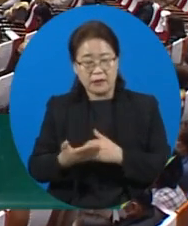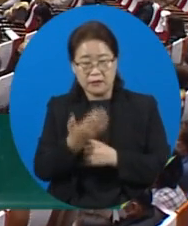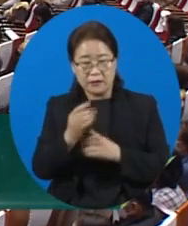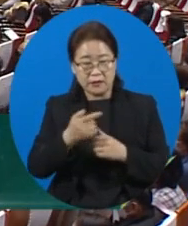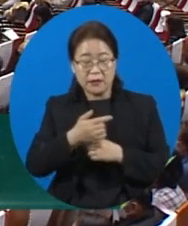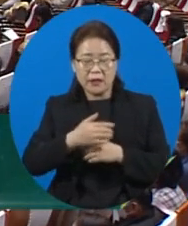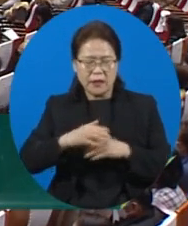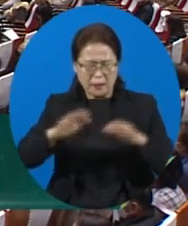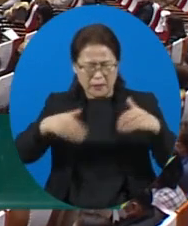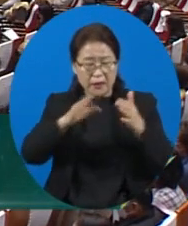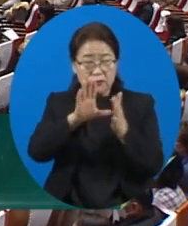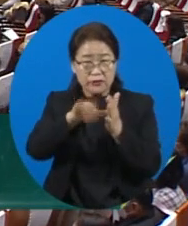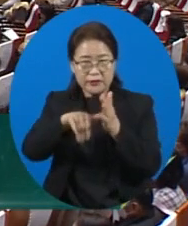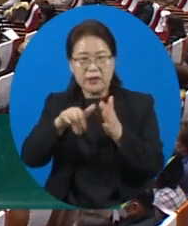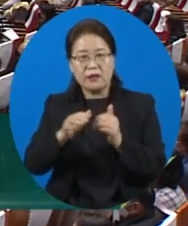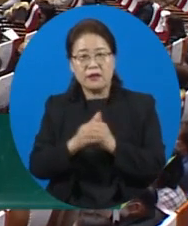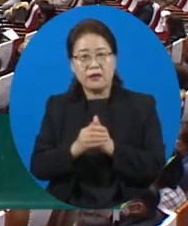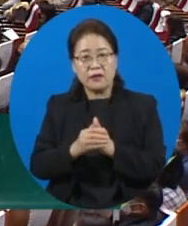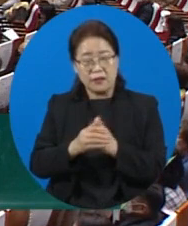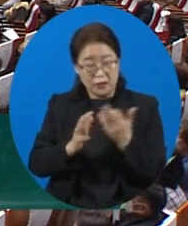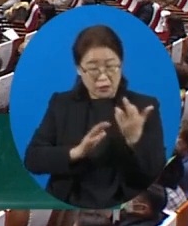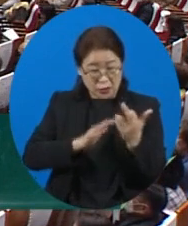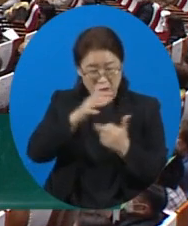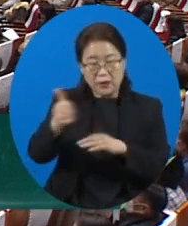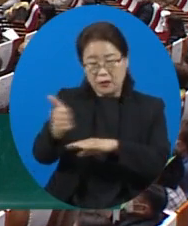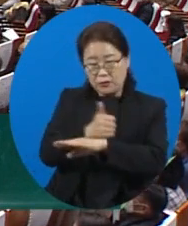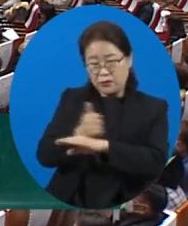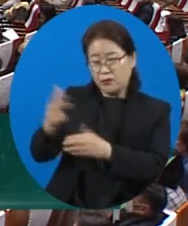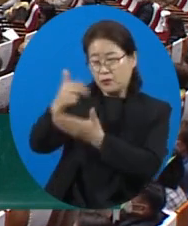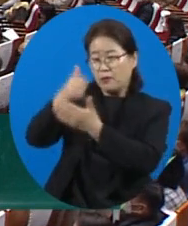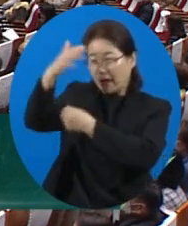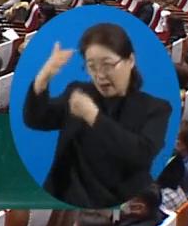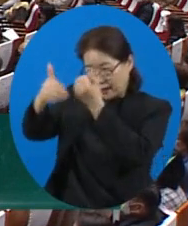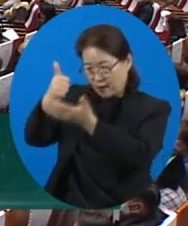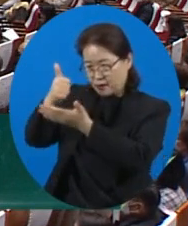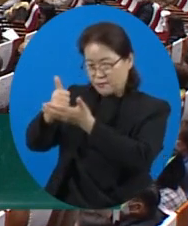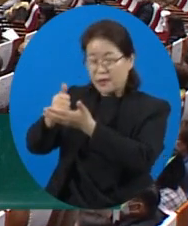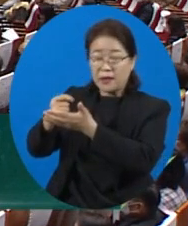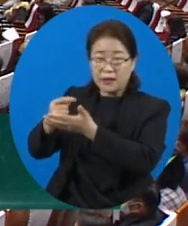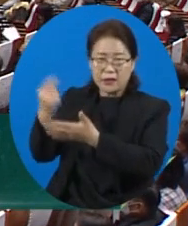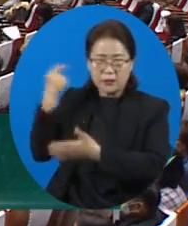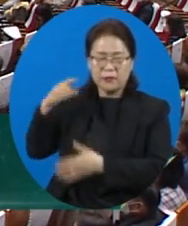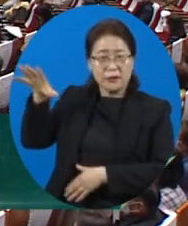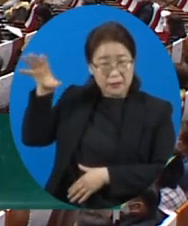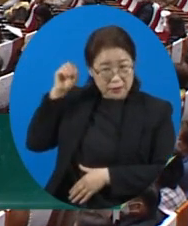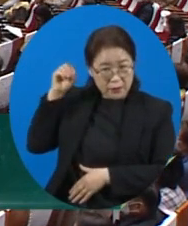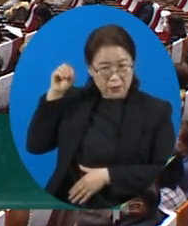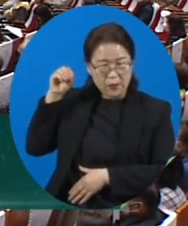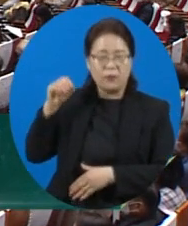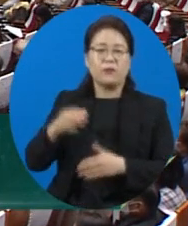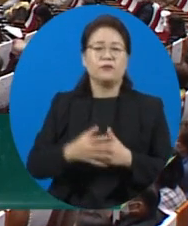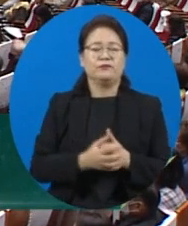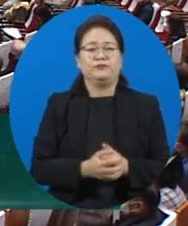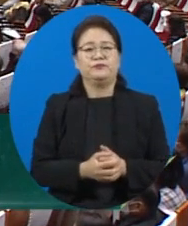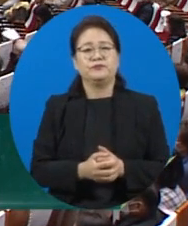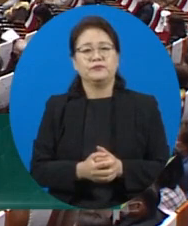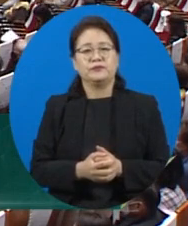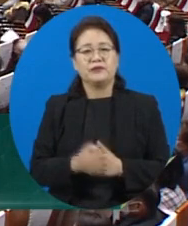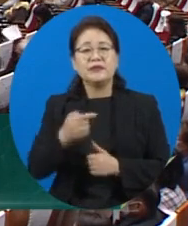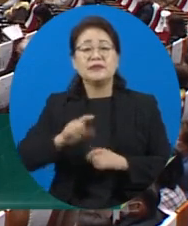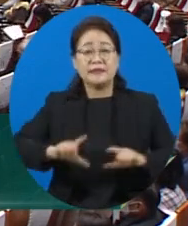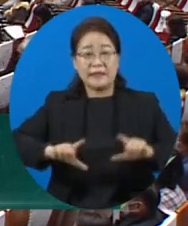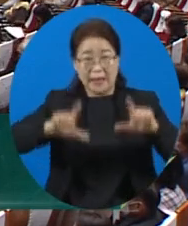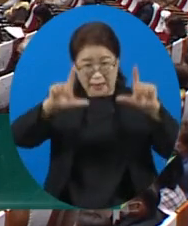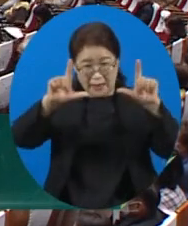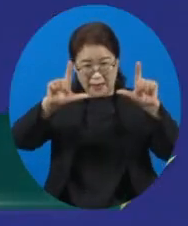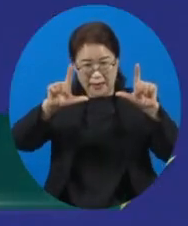그날 바람이 불 때 동산에 거니시는 여호와 하나님의 소리를 듣고. 자, 그날이라고 되어